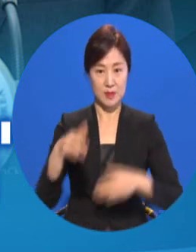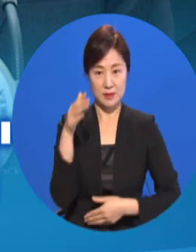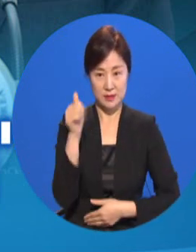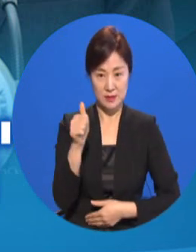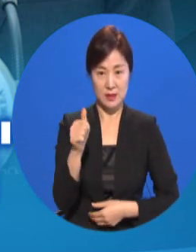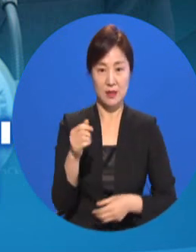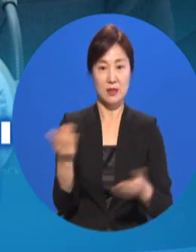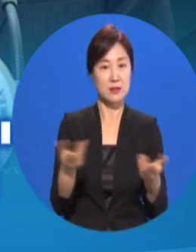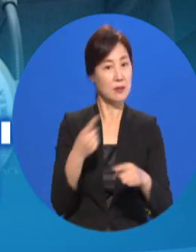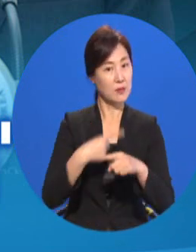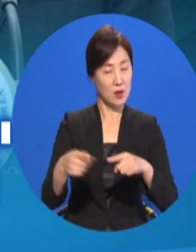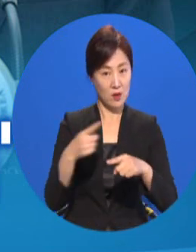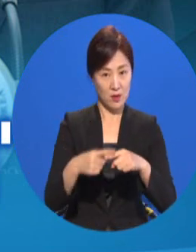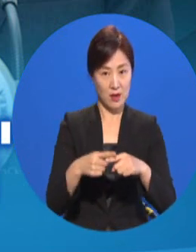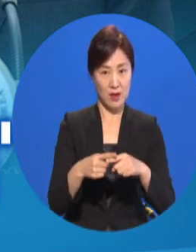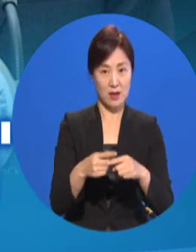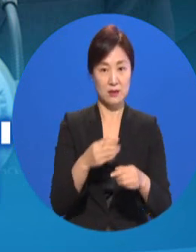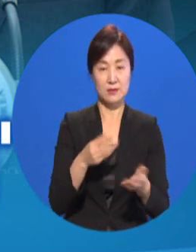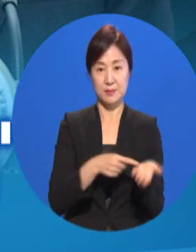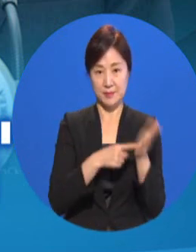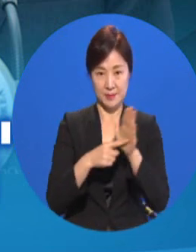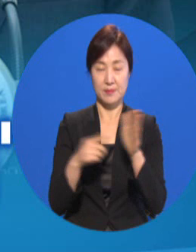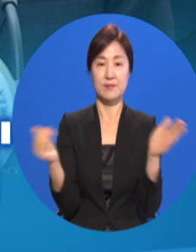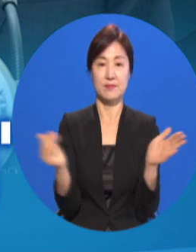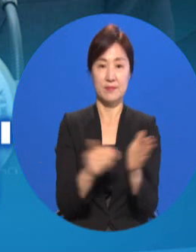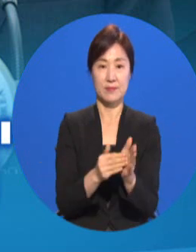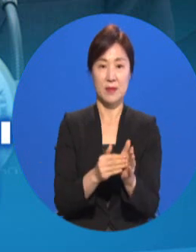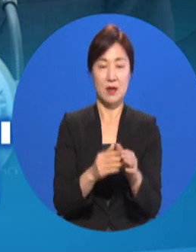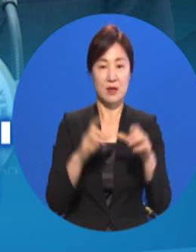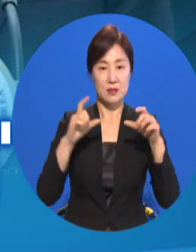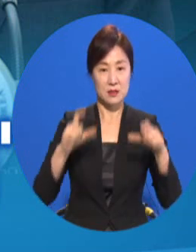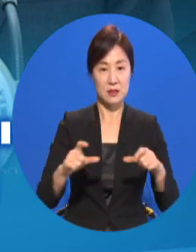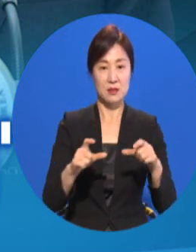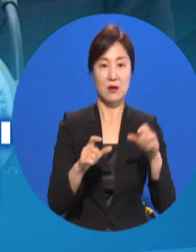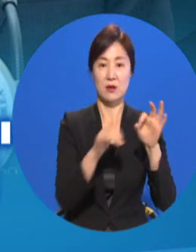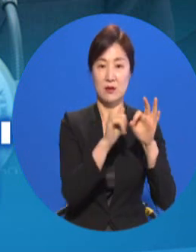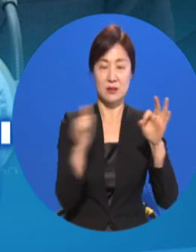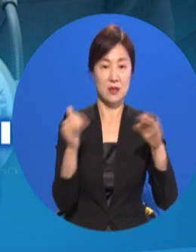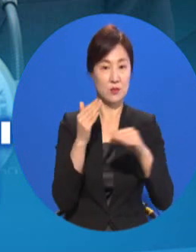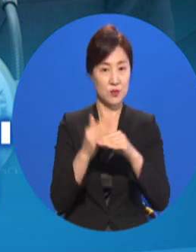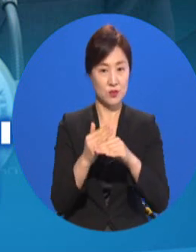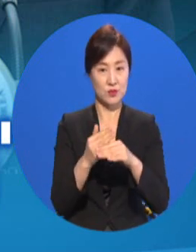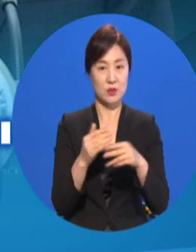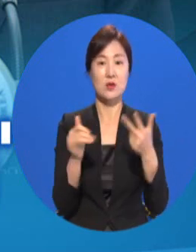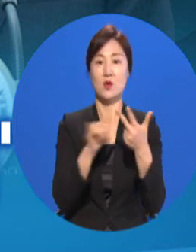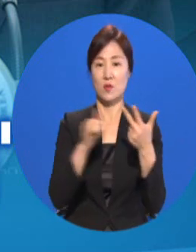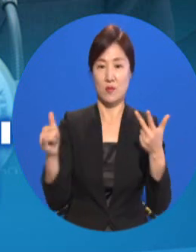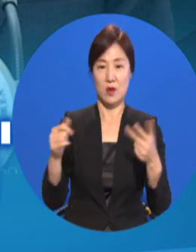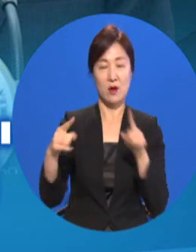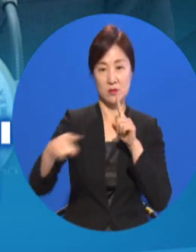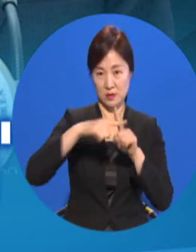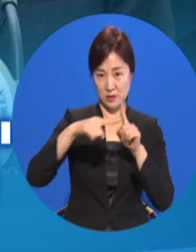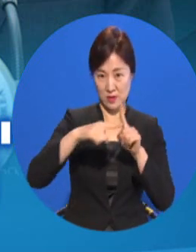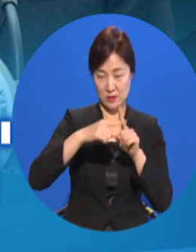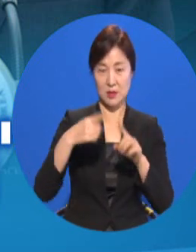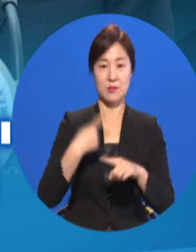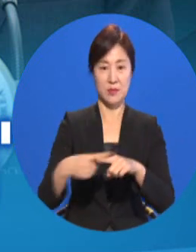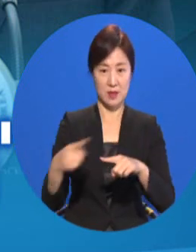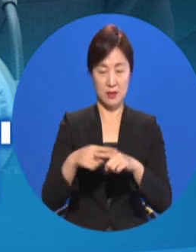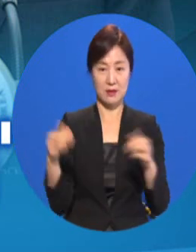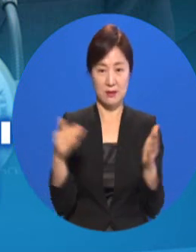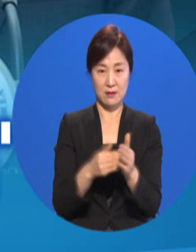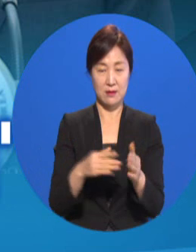먼저 문재인 대통령의 국정운영에 대해 지역민 10명 가운데 7명은 긍정적 평가를 내렸습니다 또 차기